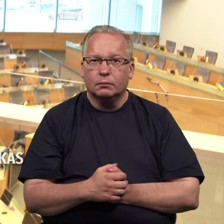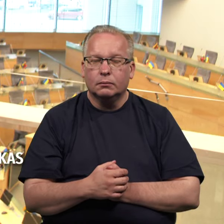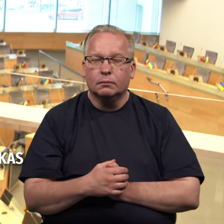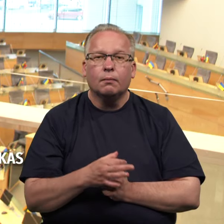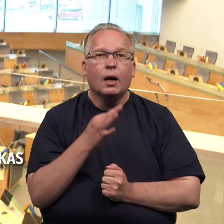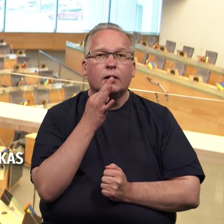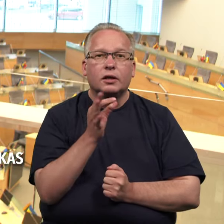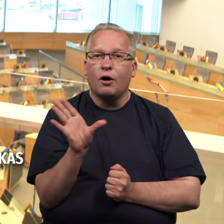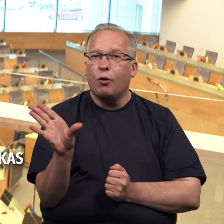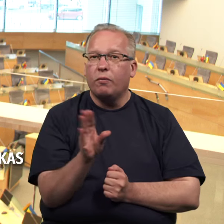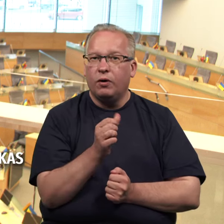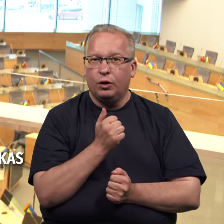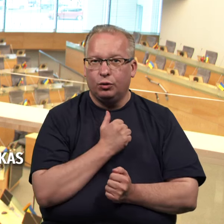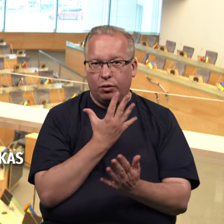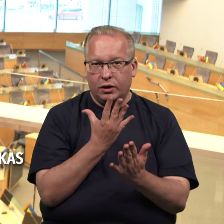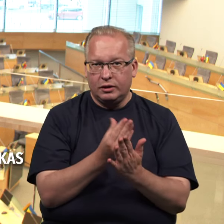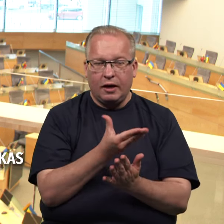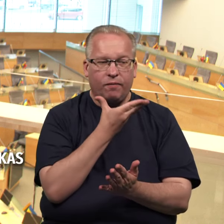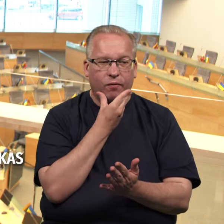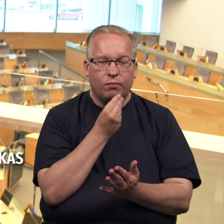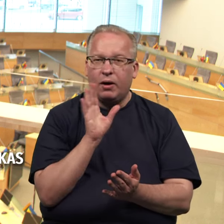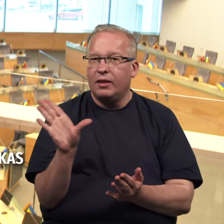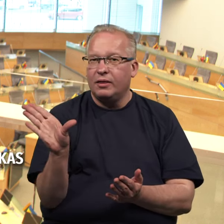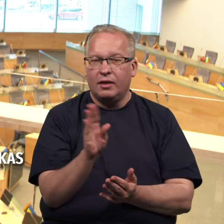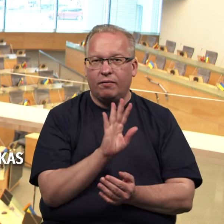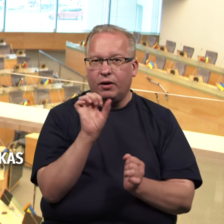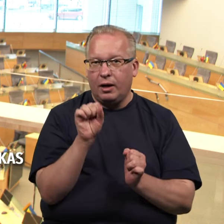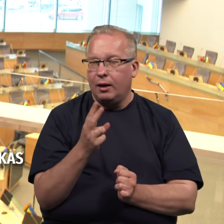Sakoma, kad viskas turi savo grožį, bet ne visi gali